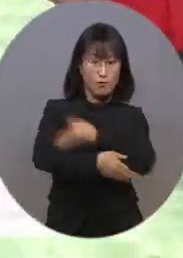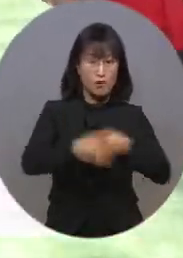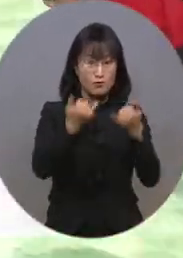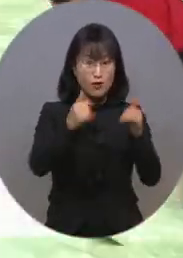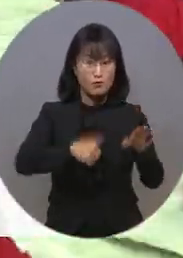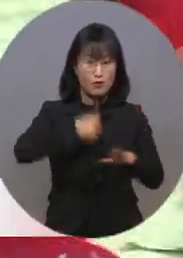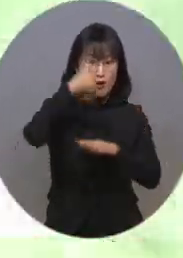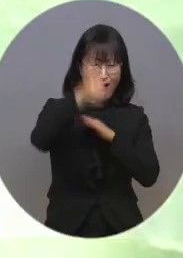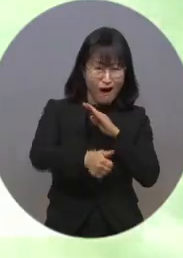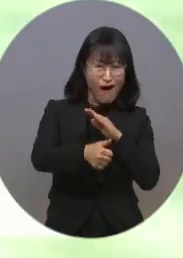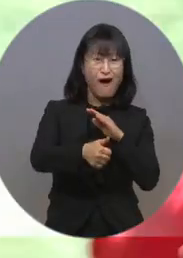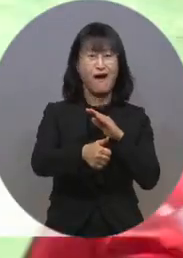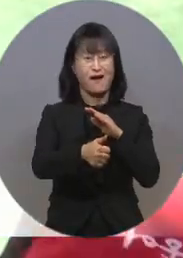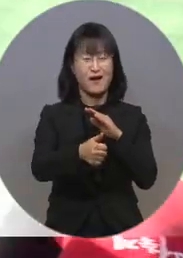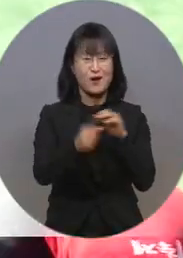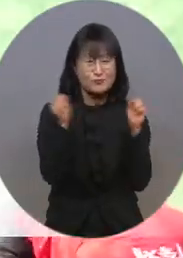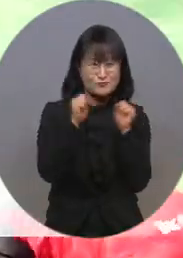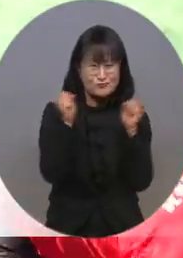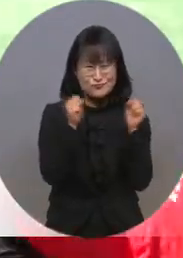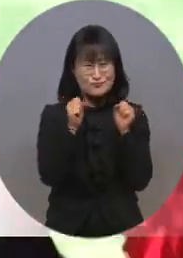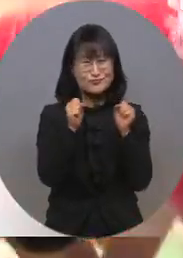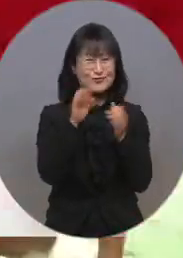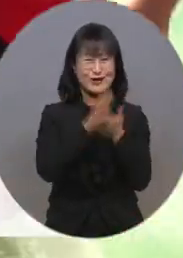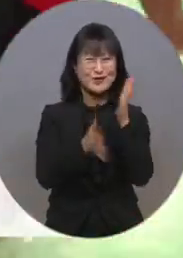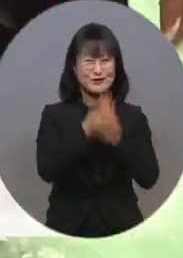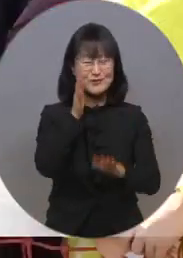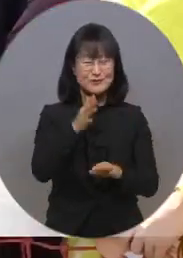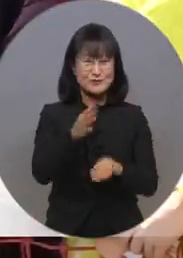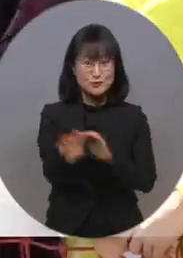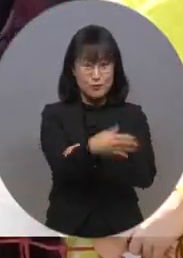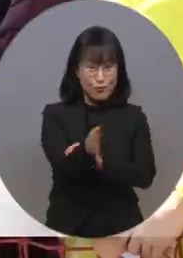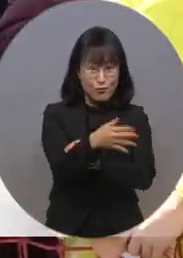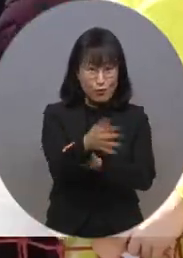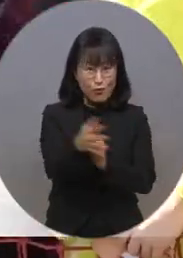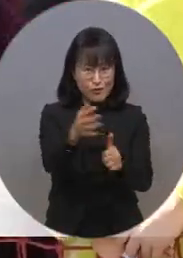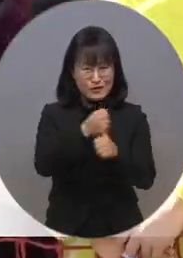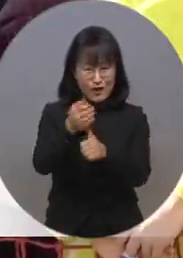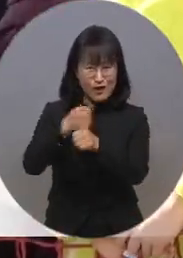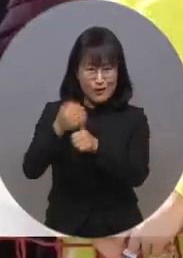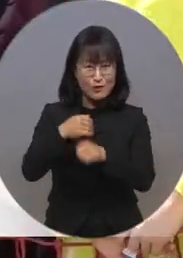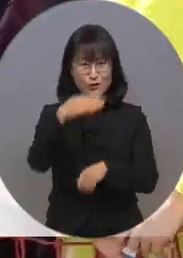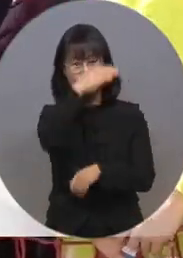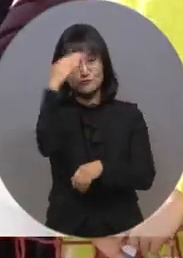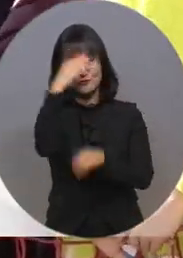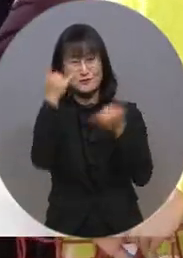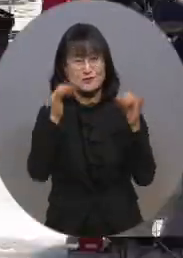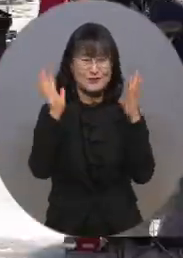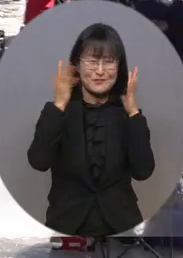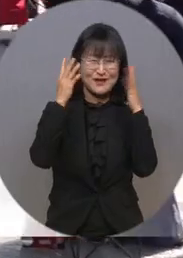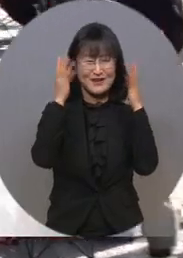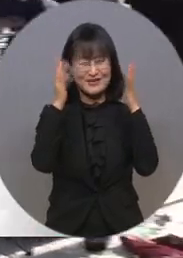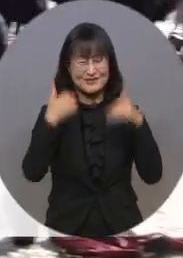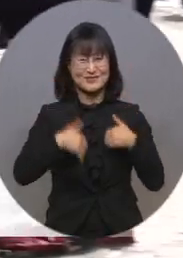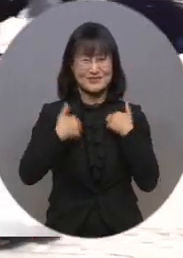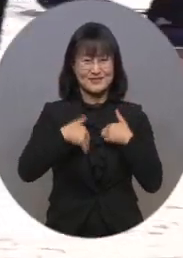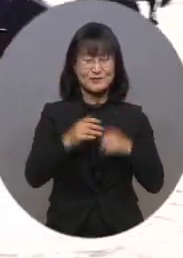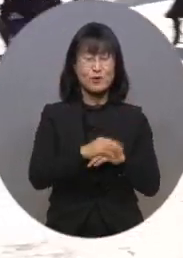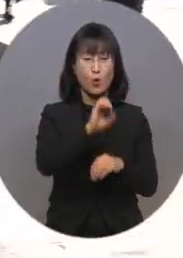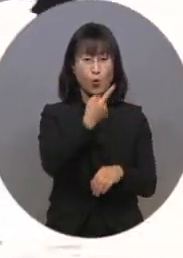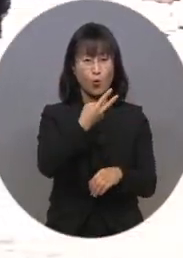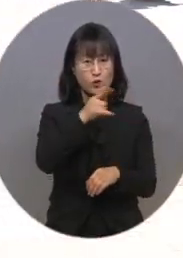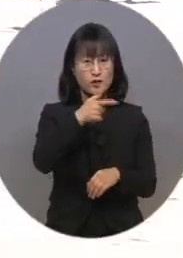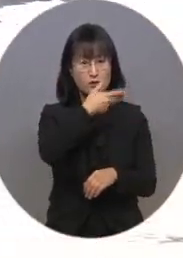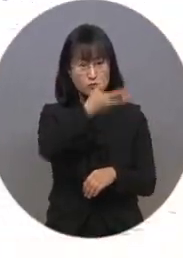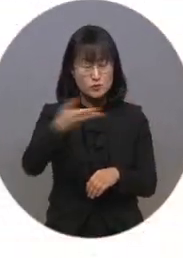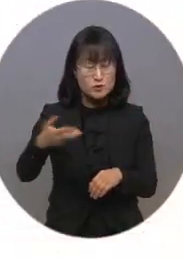뛰어듭니다. 추위를 잊은 채 도망치는 송어를 잡고 구경하는 관람객은 박수를 치며 즐거워합니다. 오대천 위에